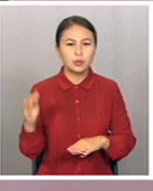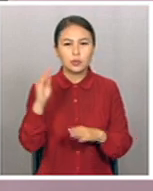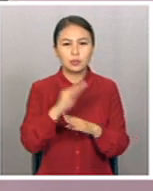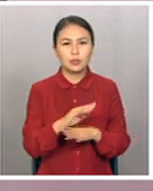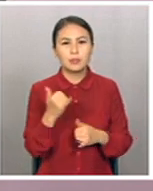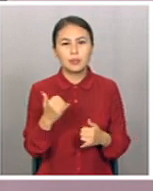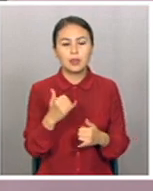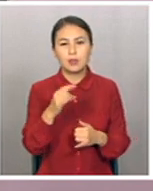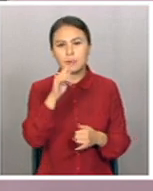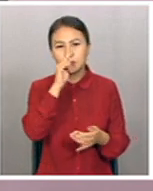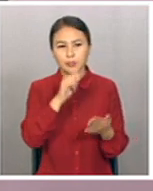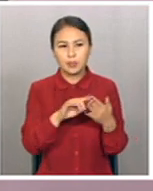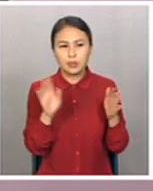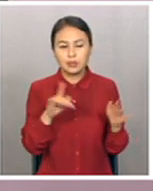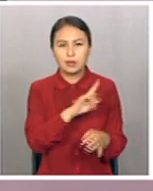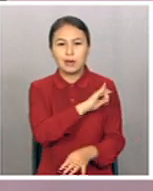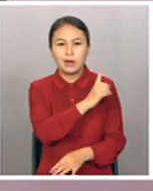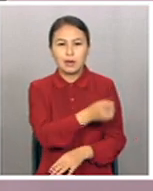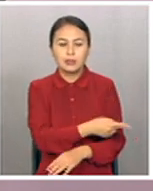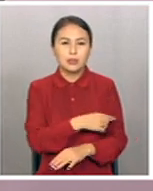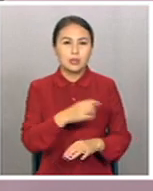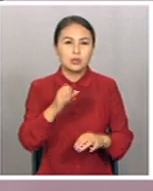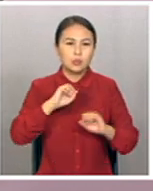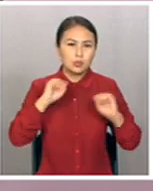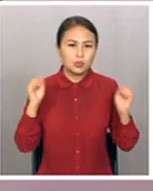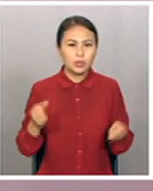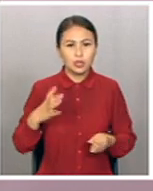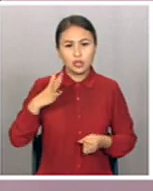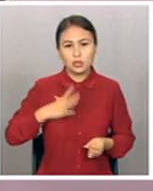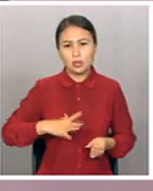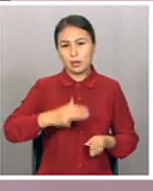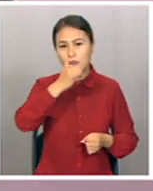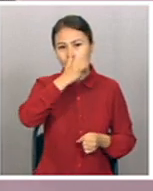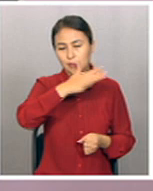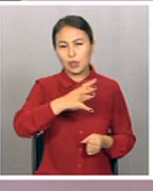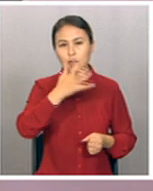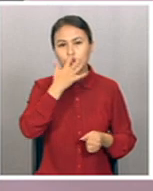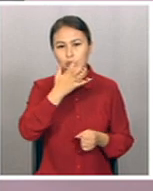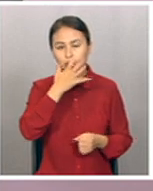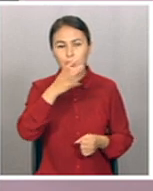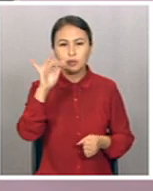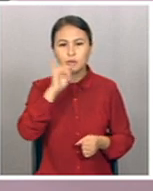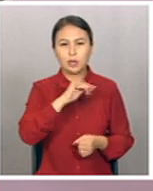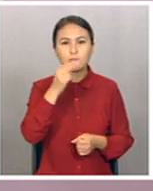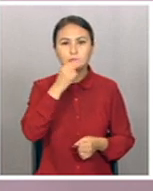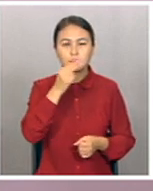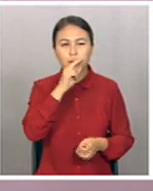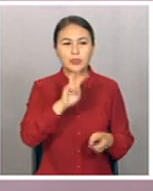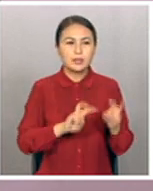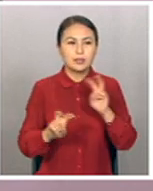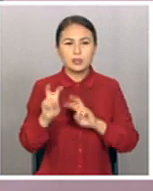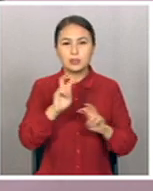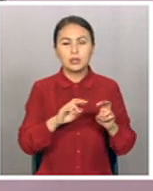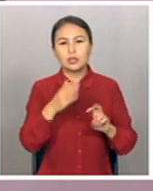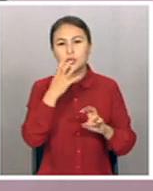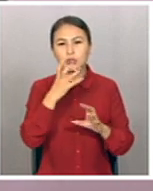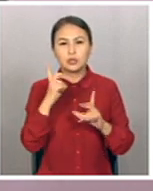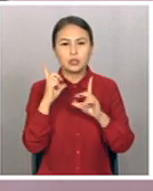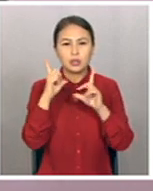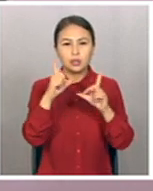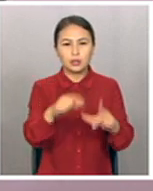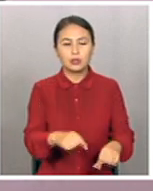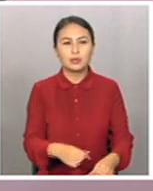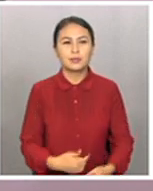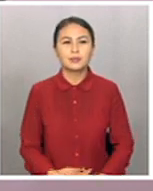бірге құстар қатты суыққа шыдамағандықтан жылу мен қорек іздеп жылы жаққа ұшып